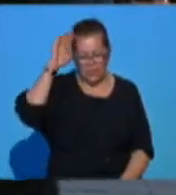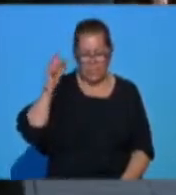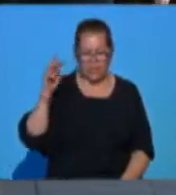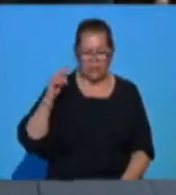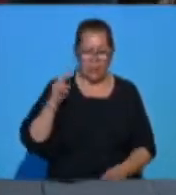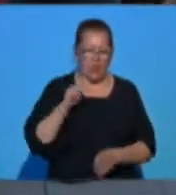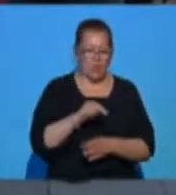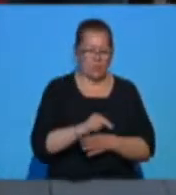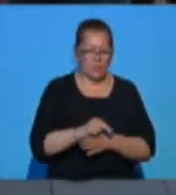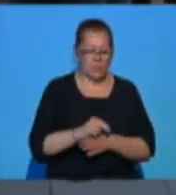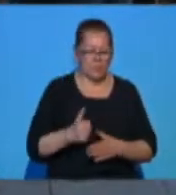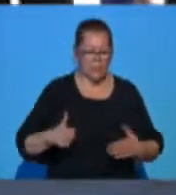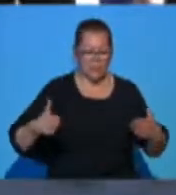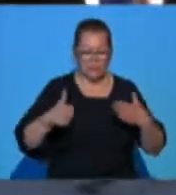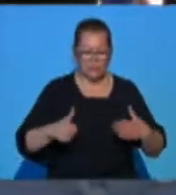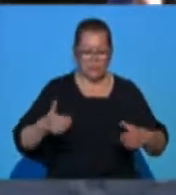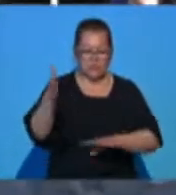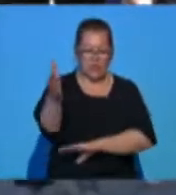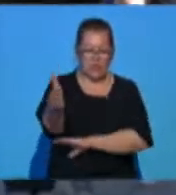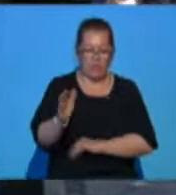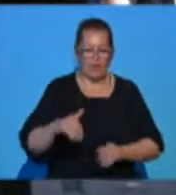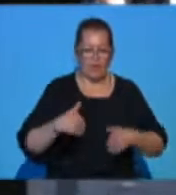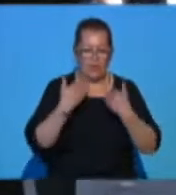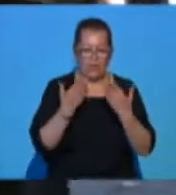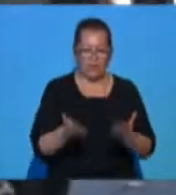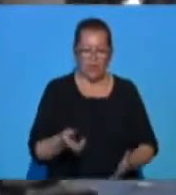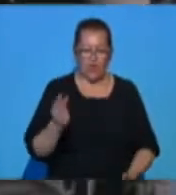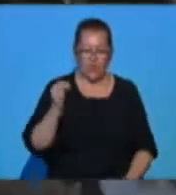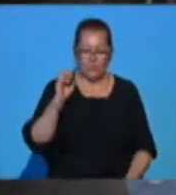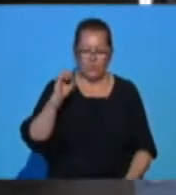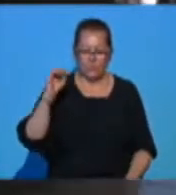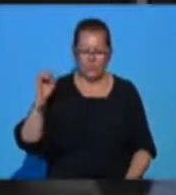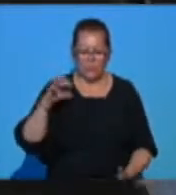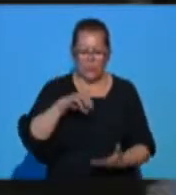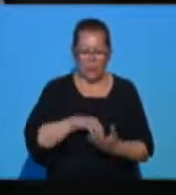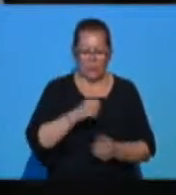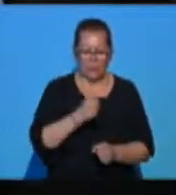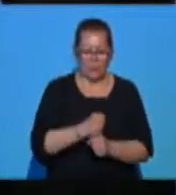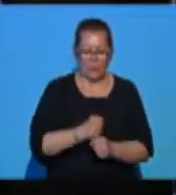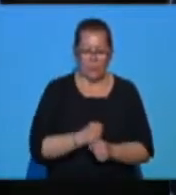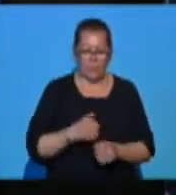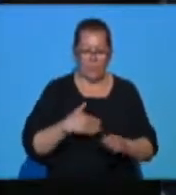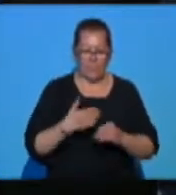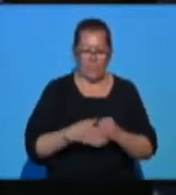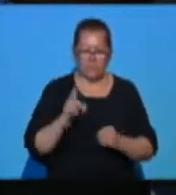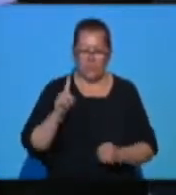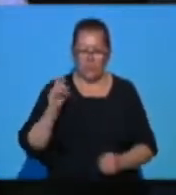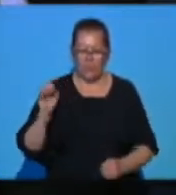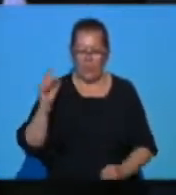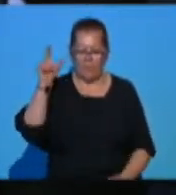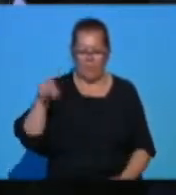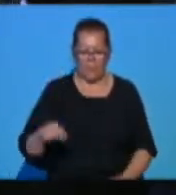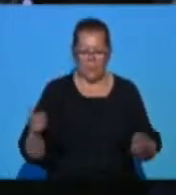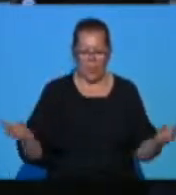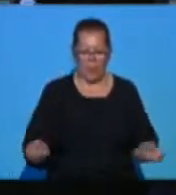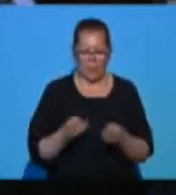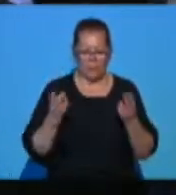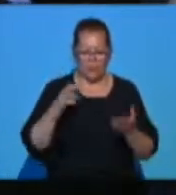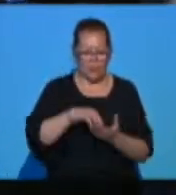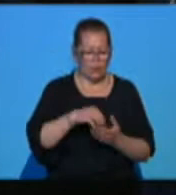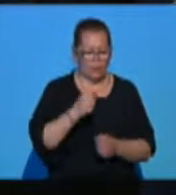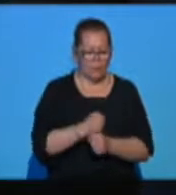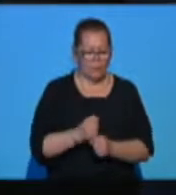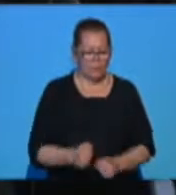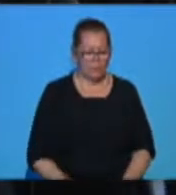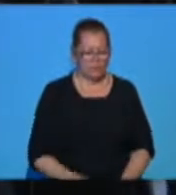Au participat aproape 60 de firme care au oferit peste 800 de locuri de muncă. Peste 1000 de persoane au venit să caute un loc de muncă. Pentru ce